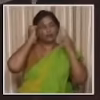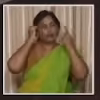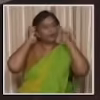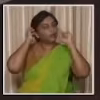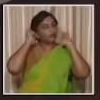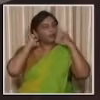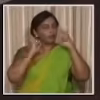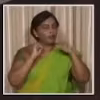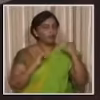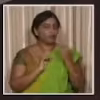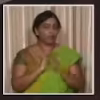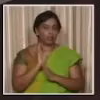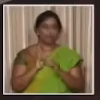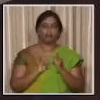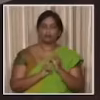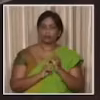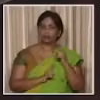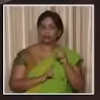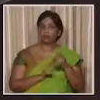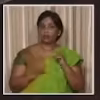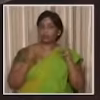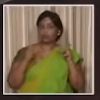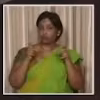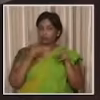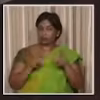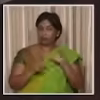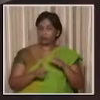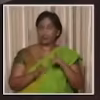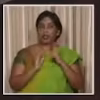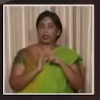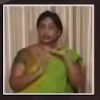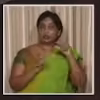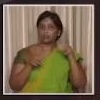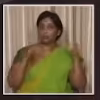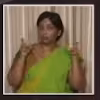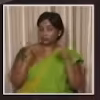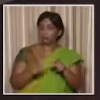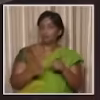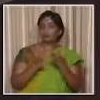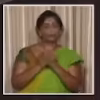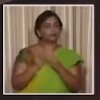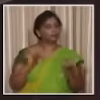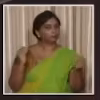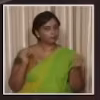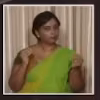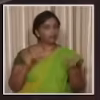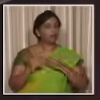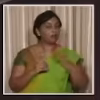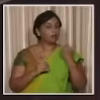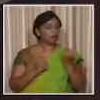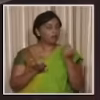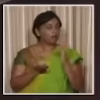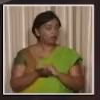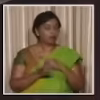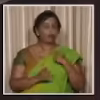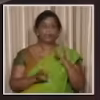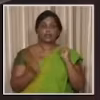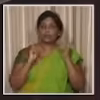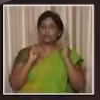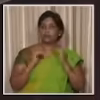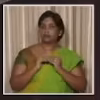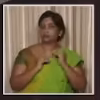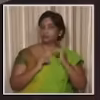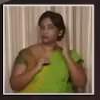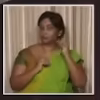විශ්වාස කරනවා නව අමාත්‍යතුමා මේ තහනම් කරලා තියෙන ICC තහනම් කරලා තියෙන එකත් ඉවත් කරලා නැවතත් මේ ක්‍රීඩාව